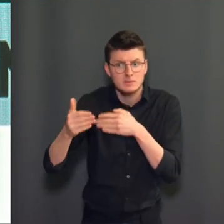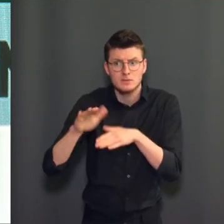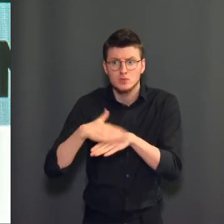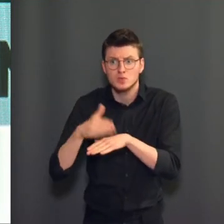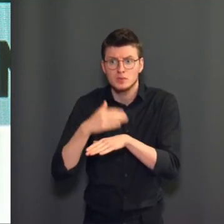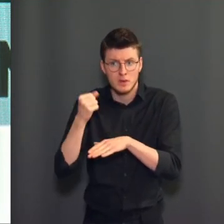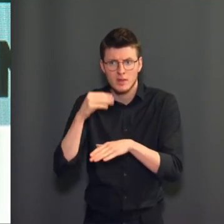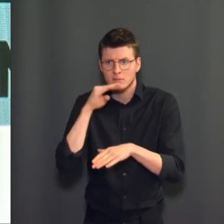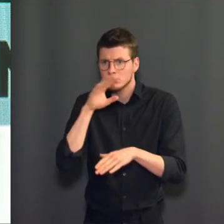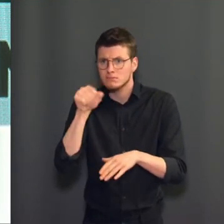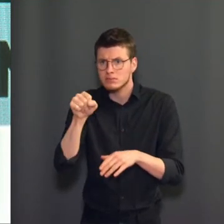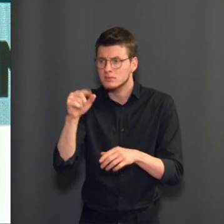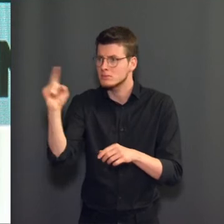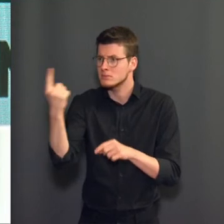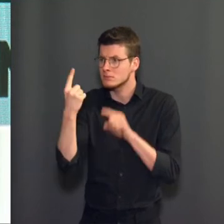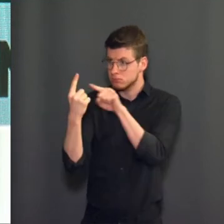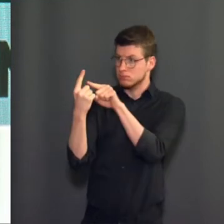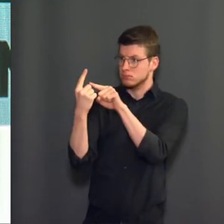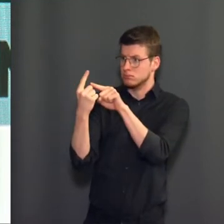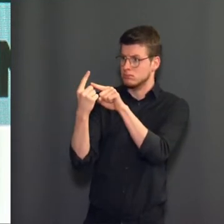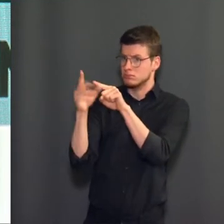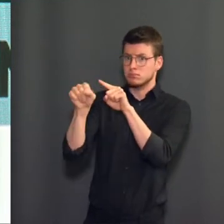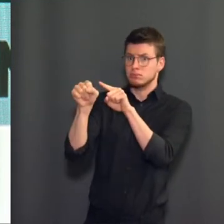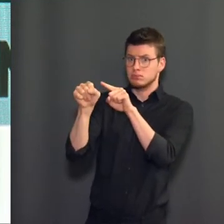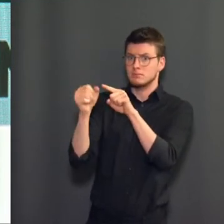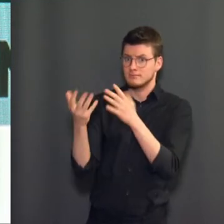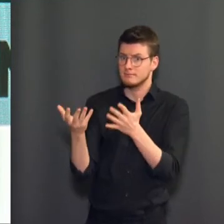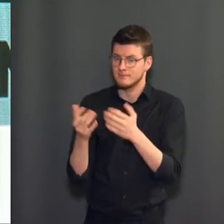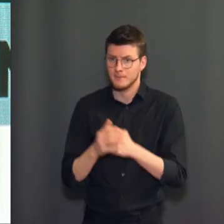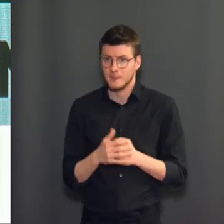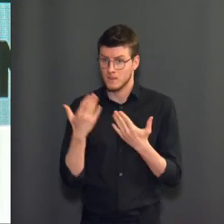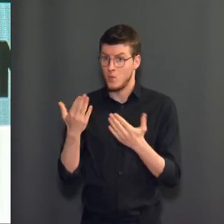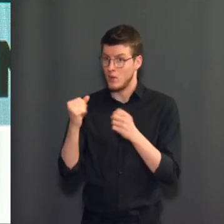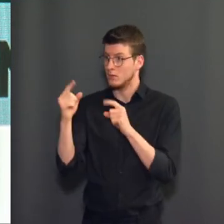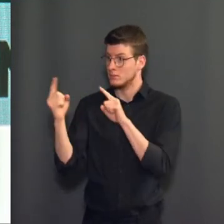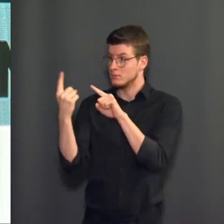sporen en om uitbraken vroegtijdig in te dijken.